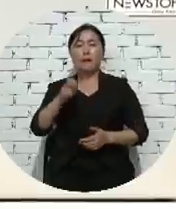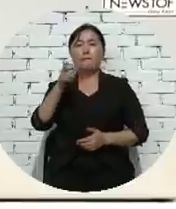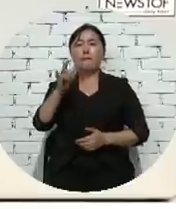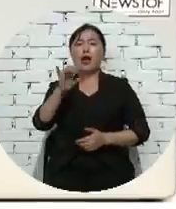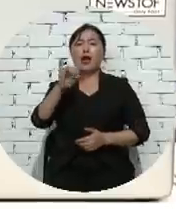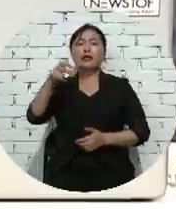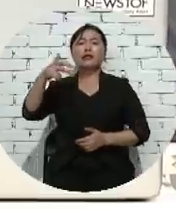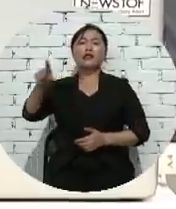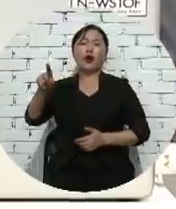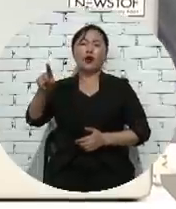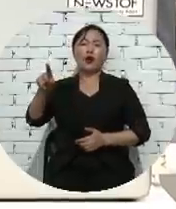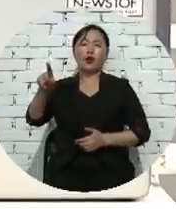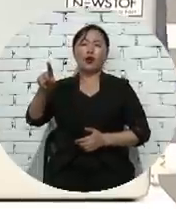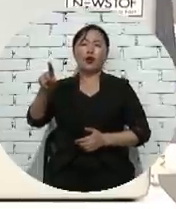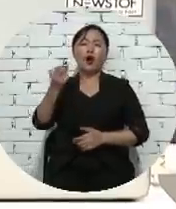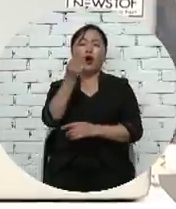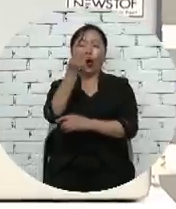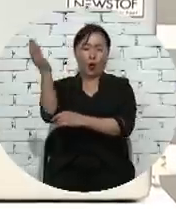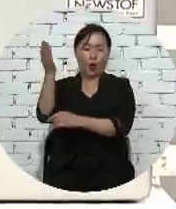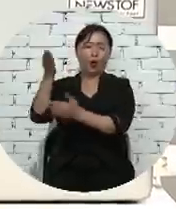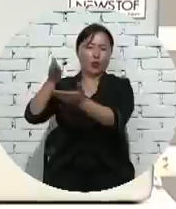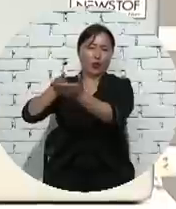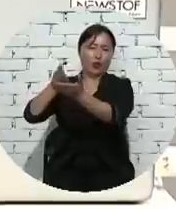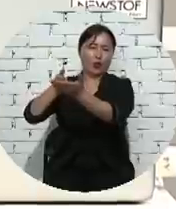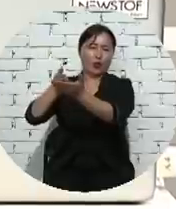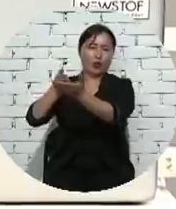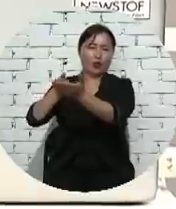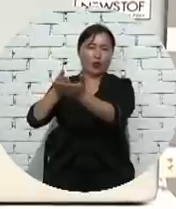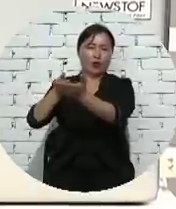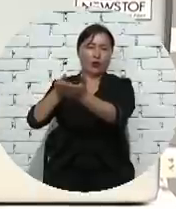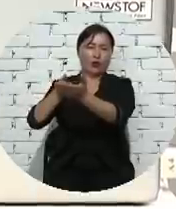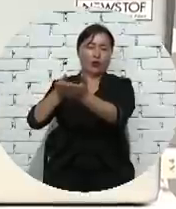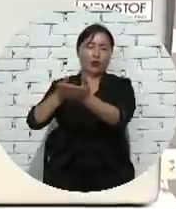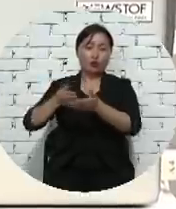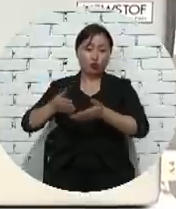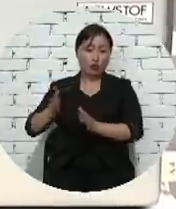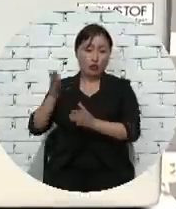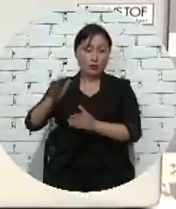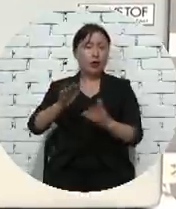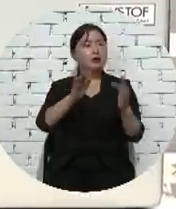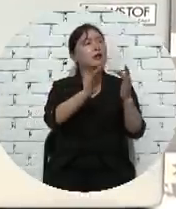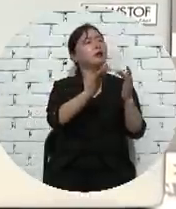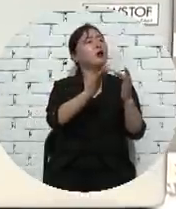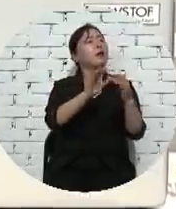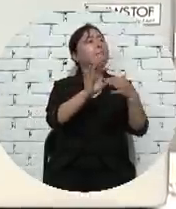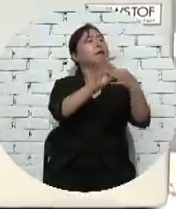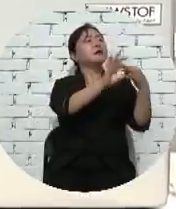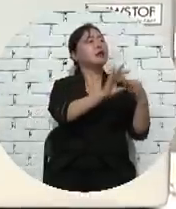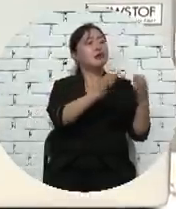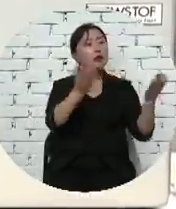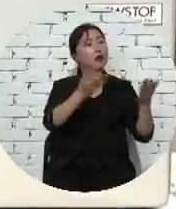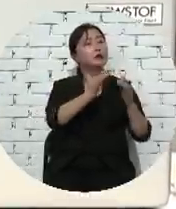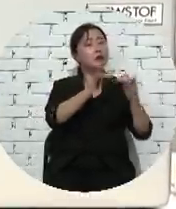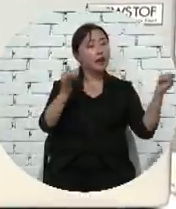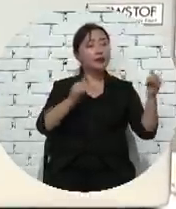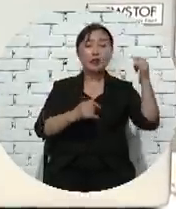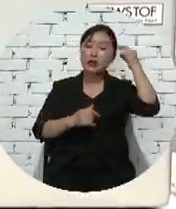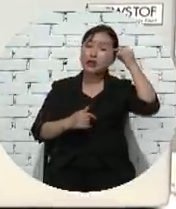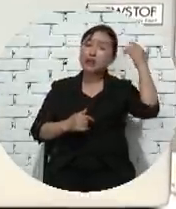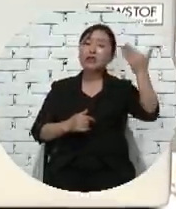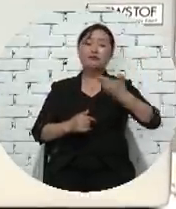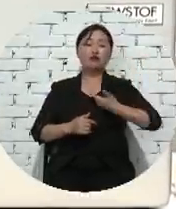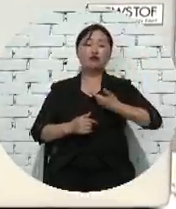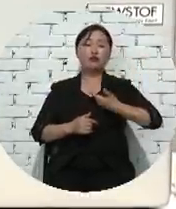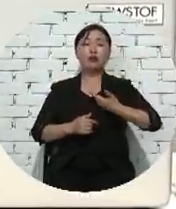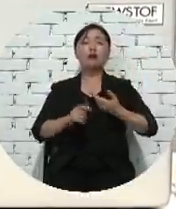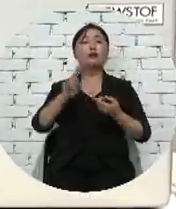한데 지금 인터넷 매체에 있거든요. 네. 네. 그 혹시 이렇게 신뢰하지 못하는 인터넷 매체에서 질문을 지금